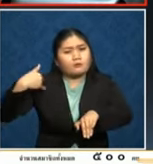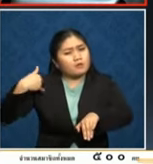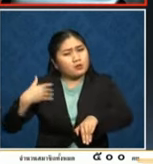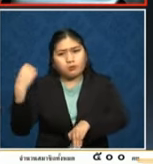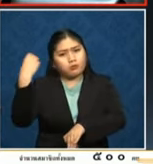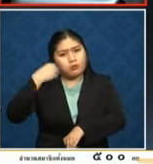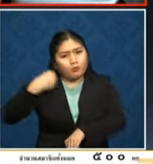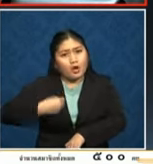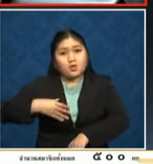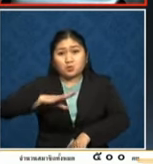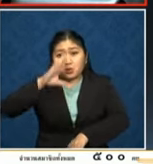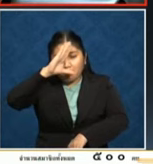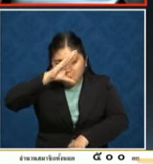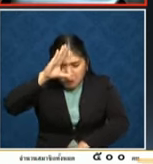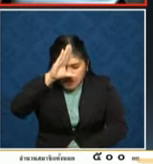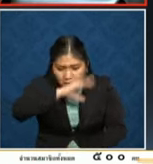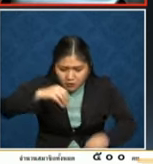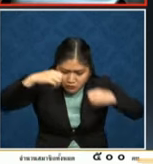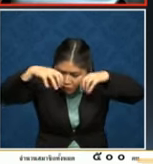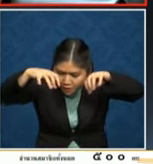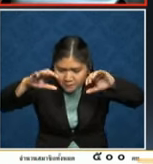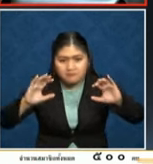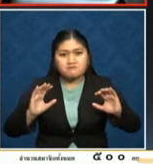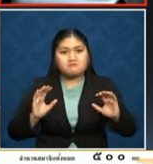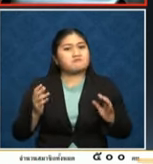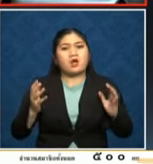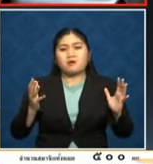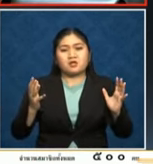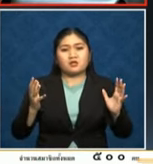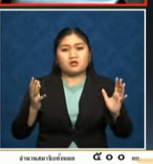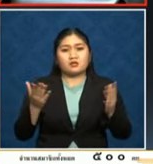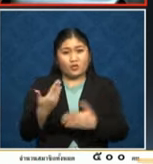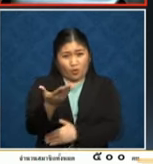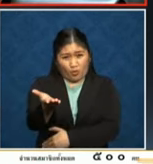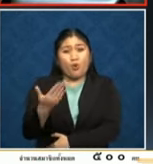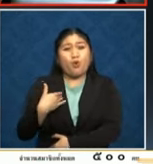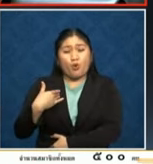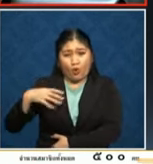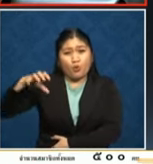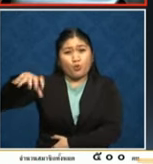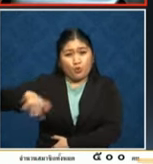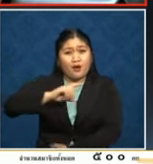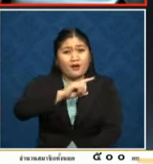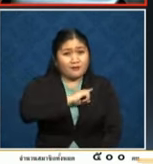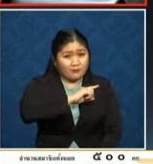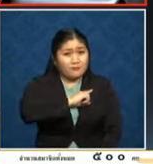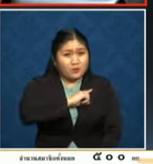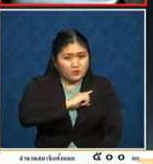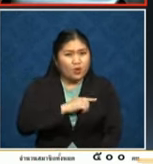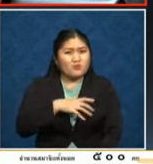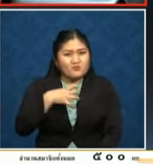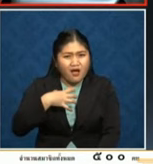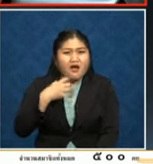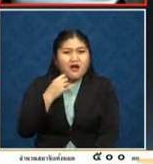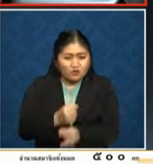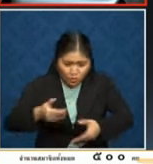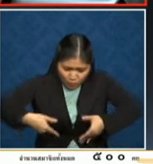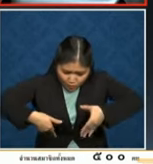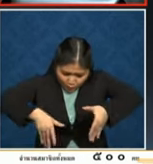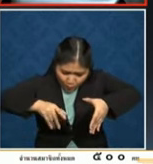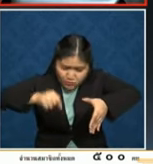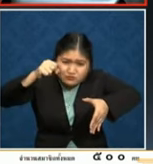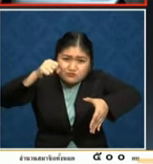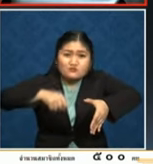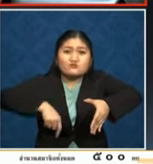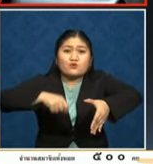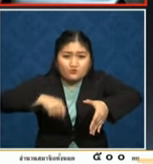งสว่างที่จะให้พี่น้องประชาชนเดินทางไปมากับผมขอให้หน่วยงานที่เกี่ยวข้องเร่งปรับปรุงซ่อมแซมถ